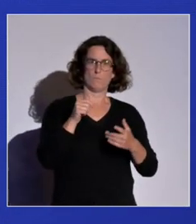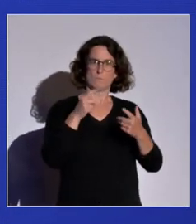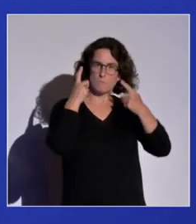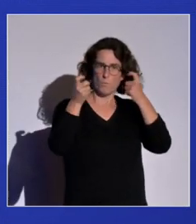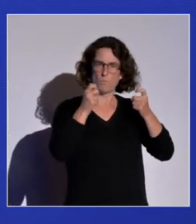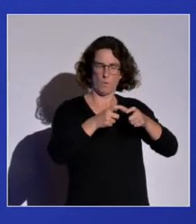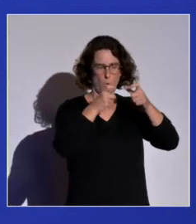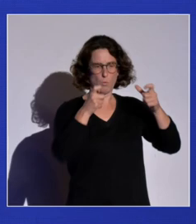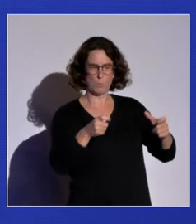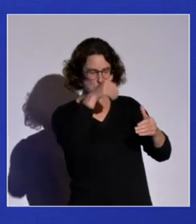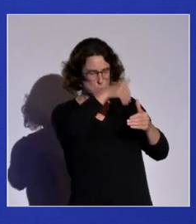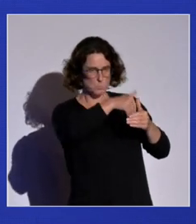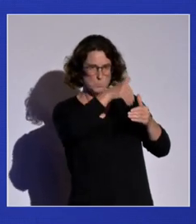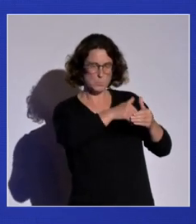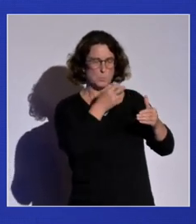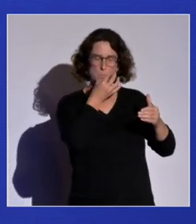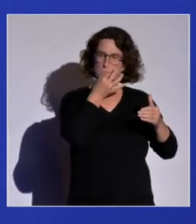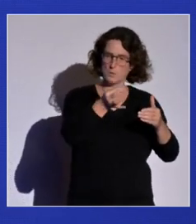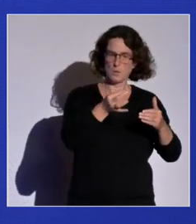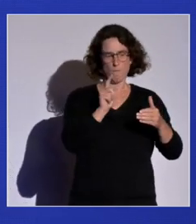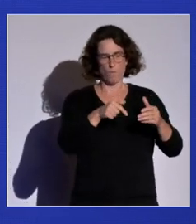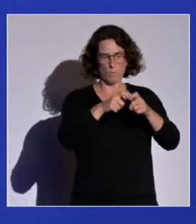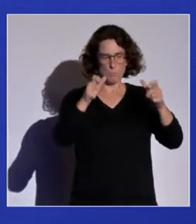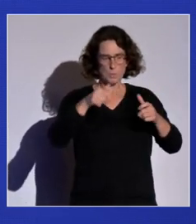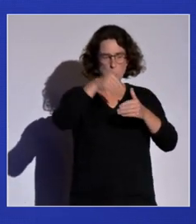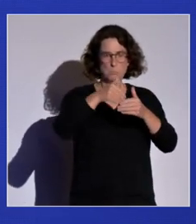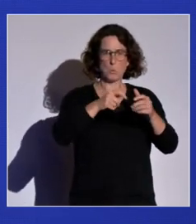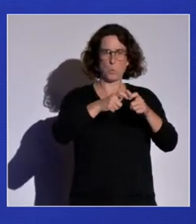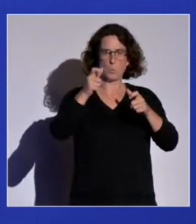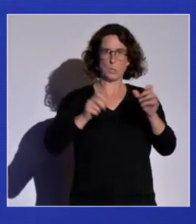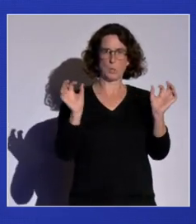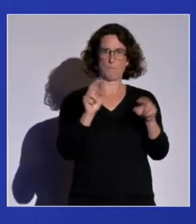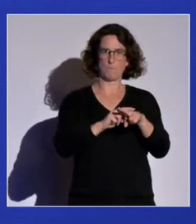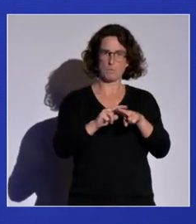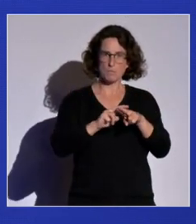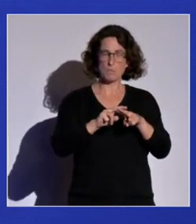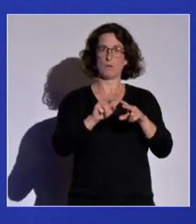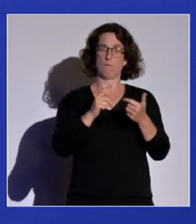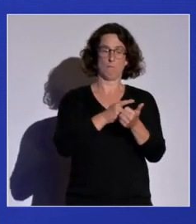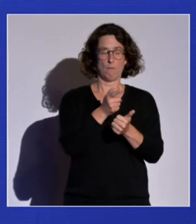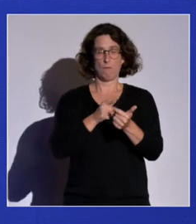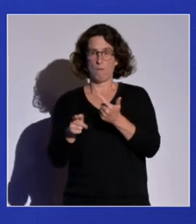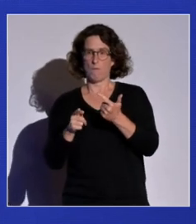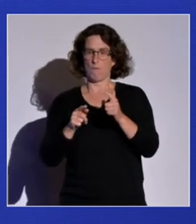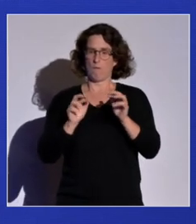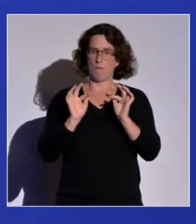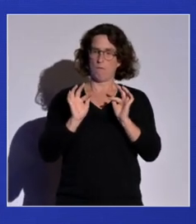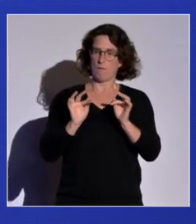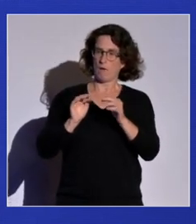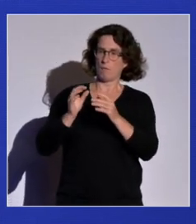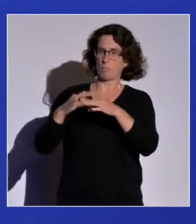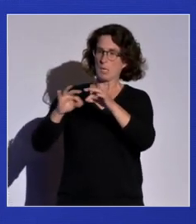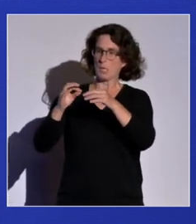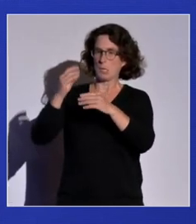qui disaient qu'il faut des entreprises sans usine. On a accepté les délocalisations. En réalité, on les a